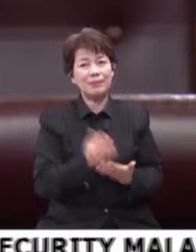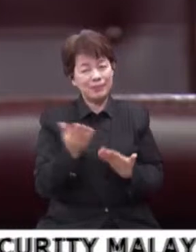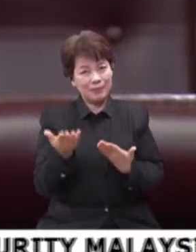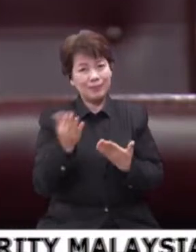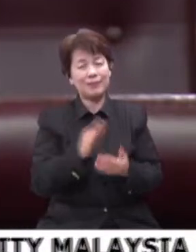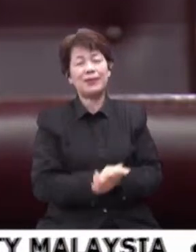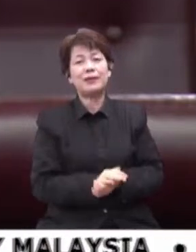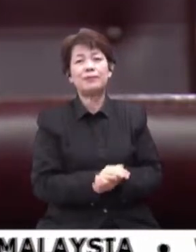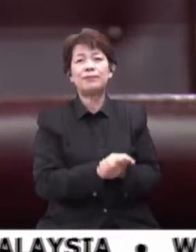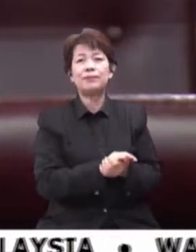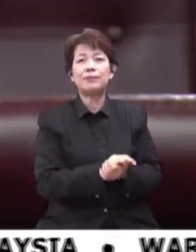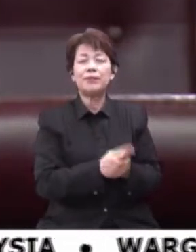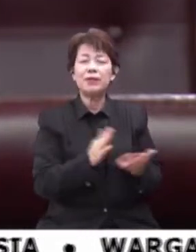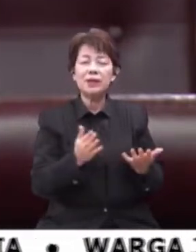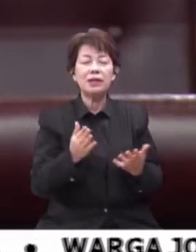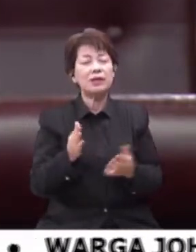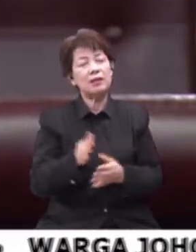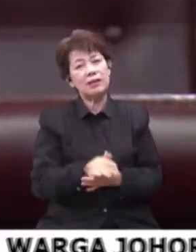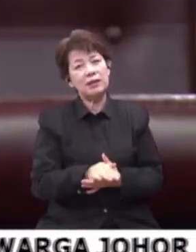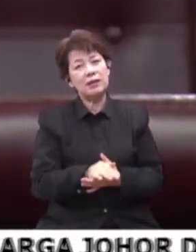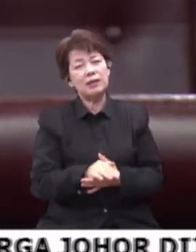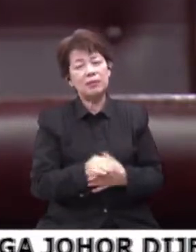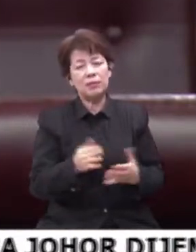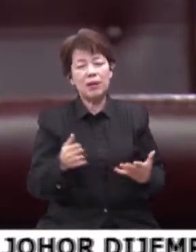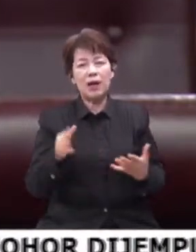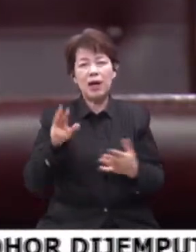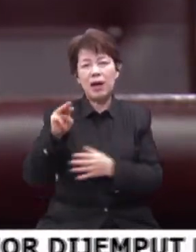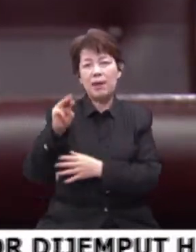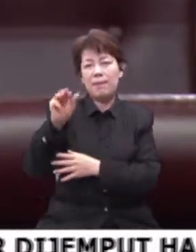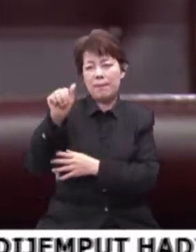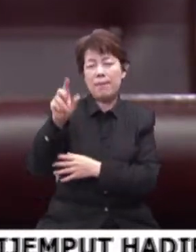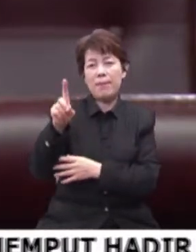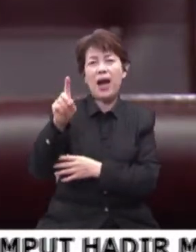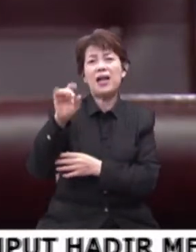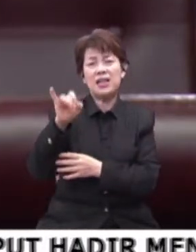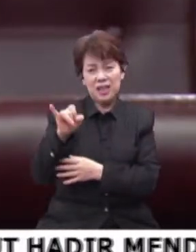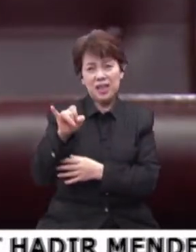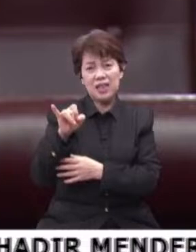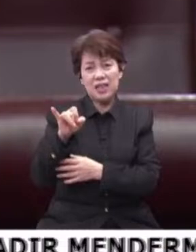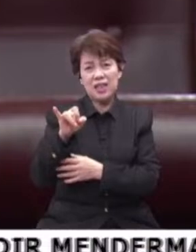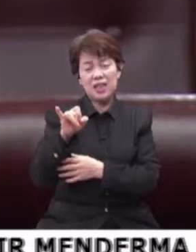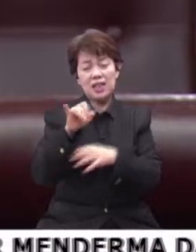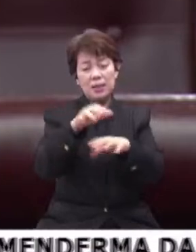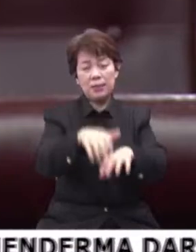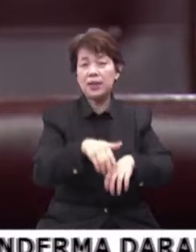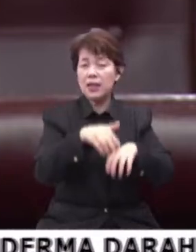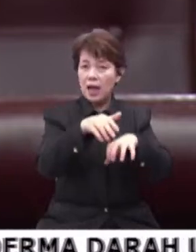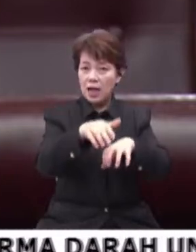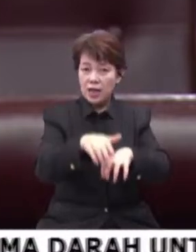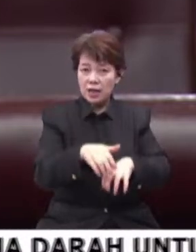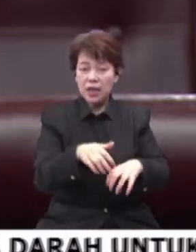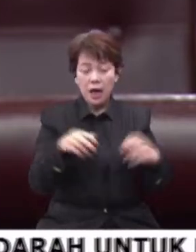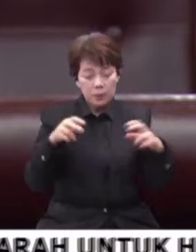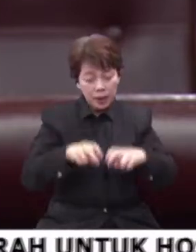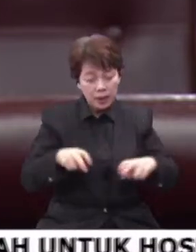memang PH kita pihak Mardi dan jabatan pertanian sedang berusaha terus untuk